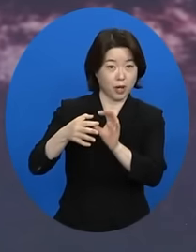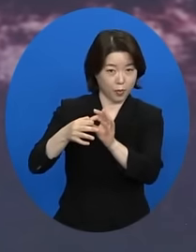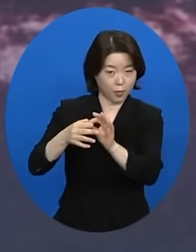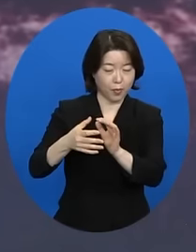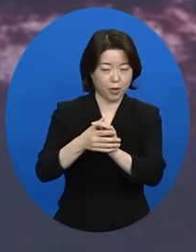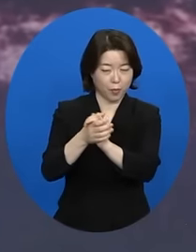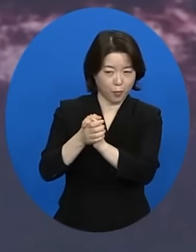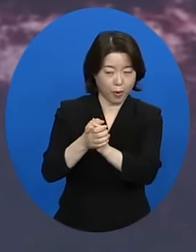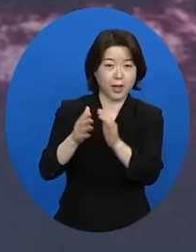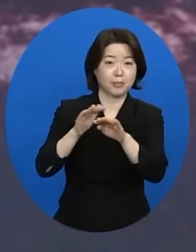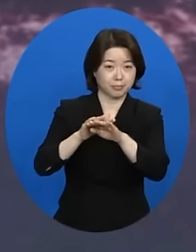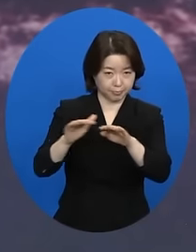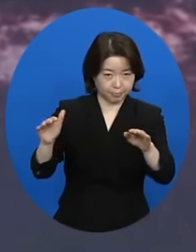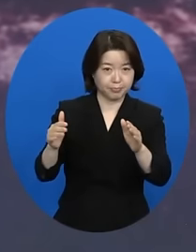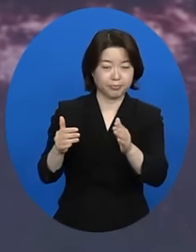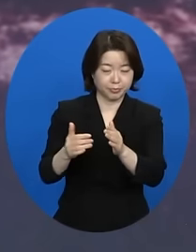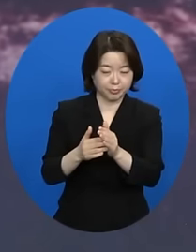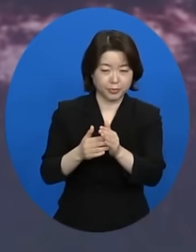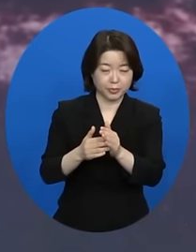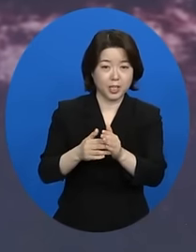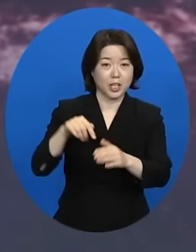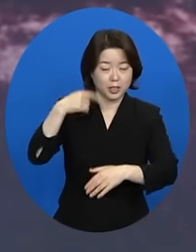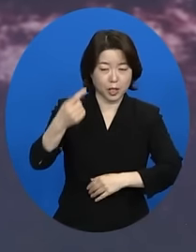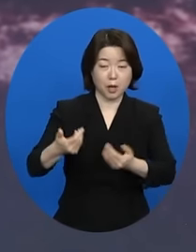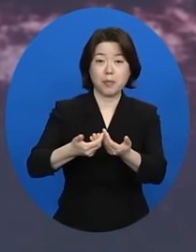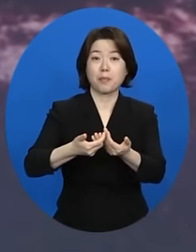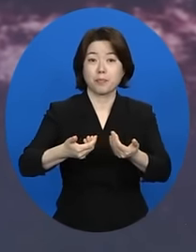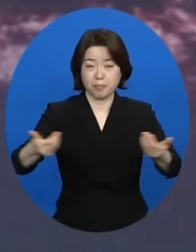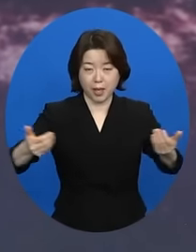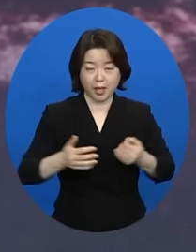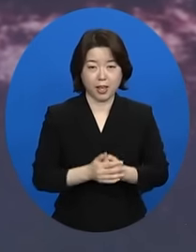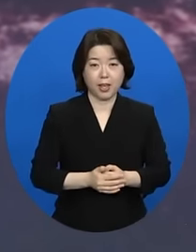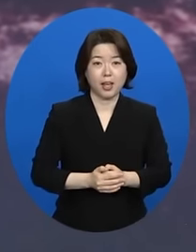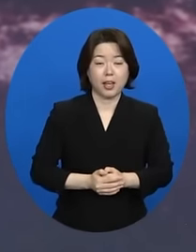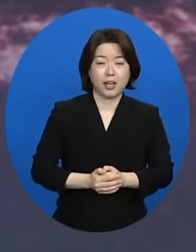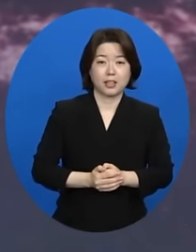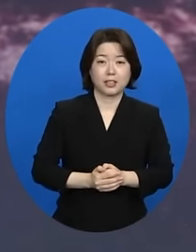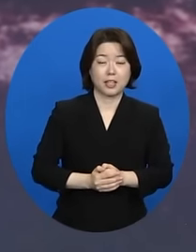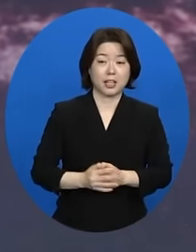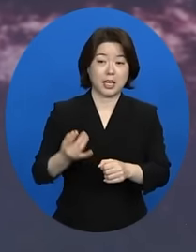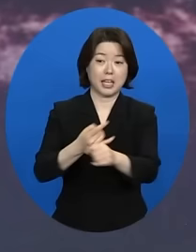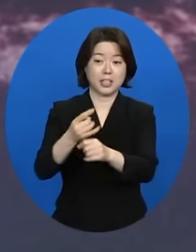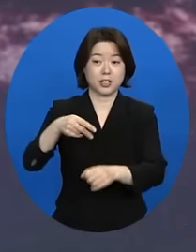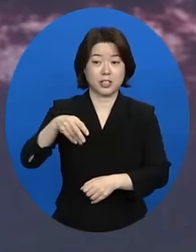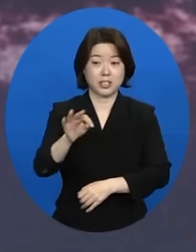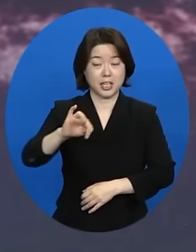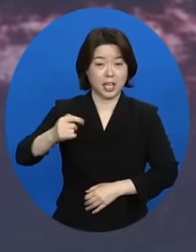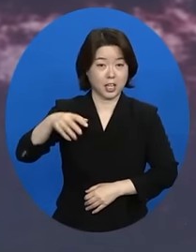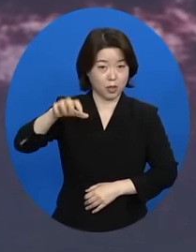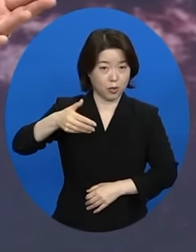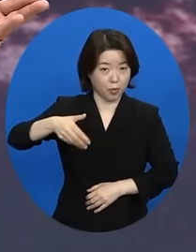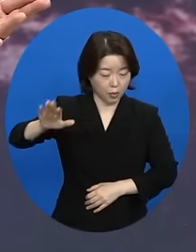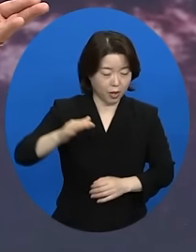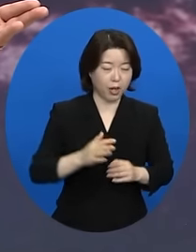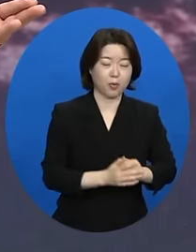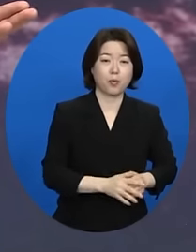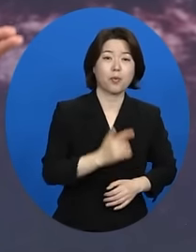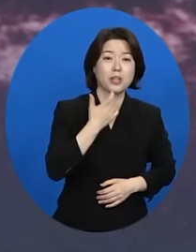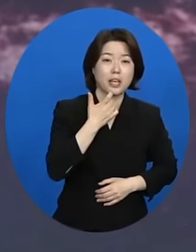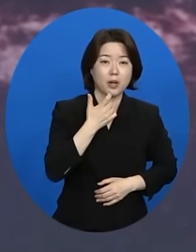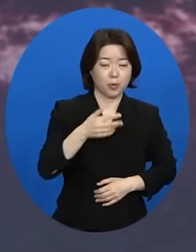나서 다시 헤어집니다. 에서는 세일로 가고 야곱은 숫곳 그리고 최종적으로는 세겜이라는